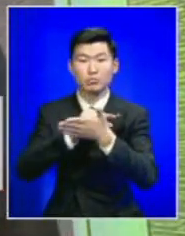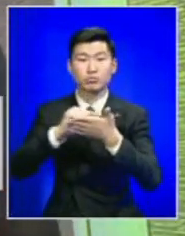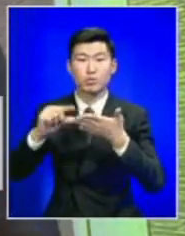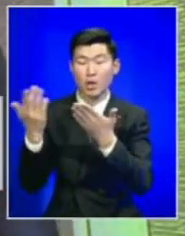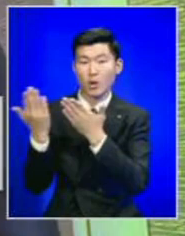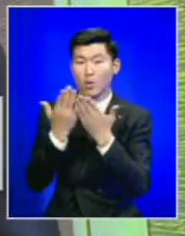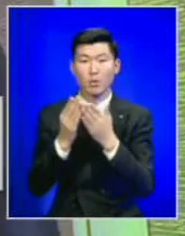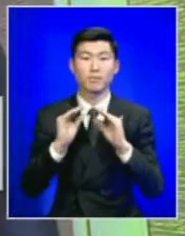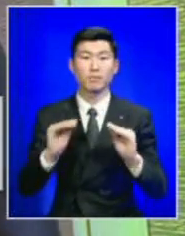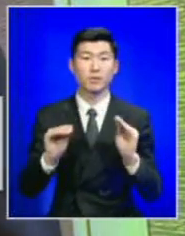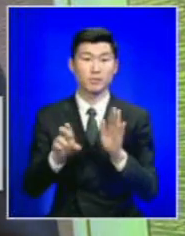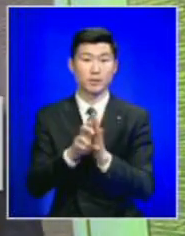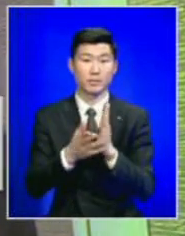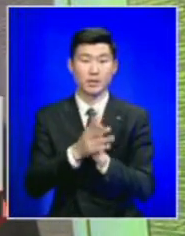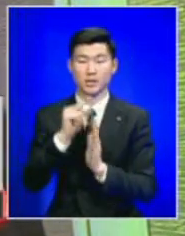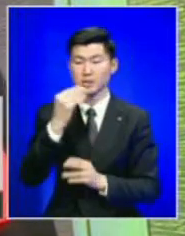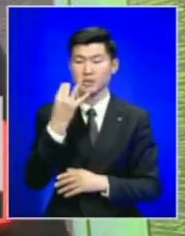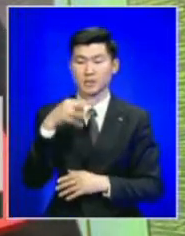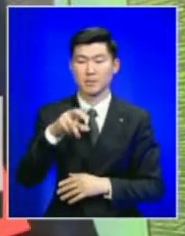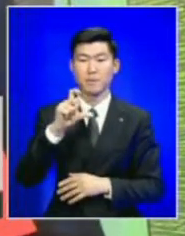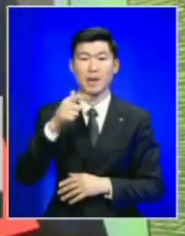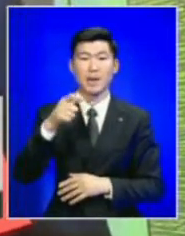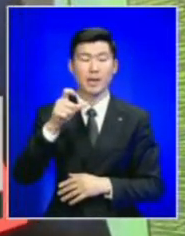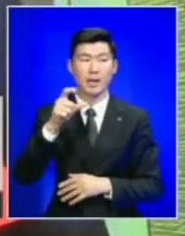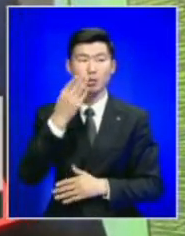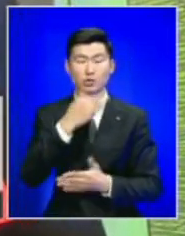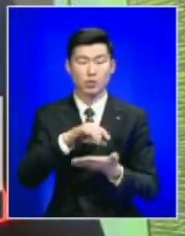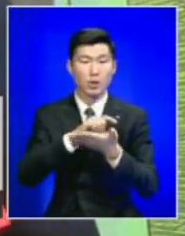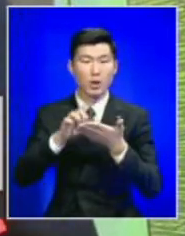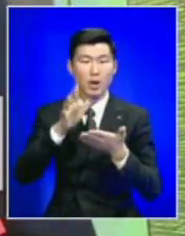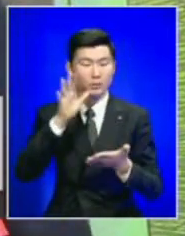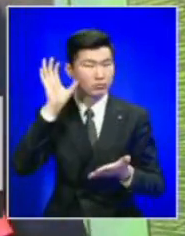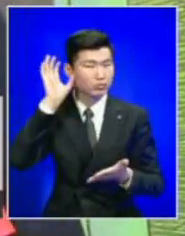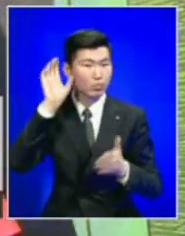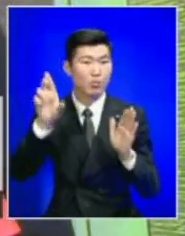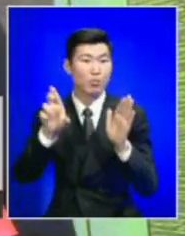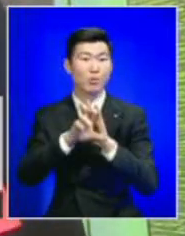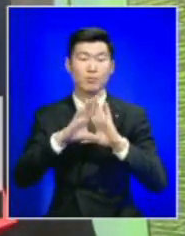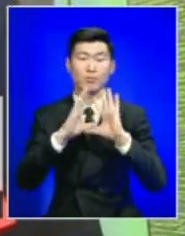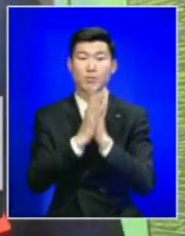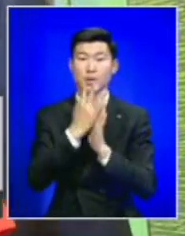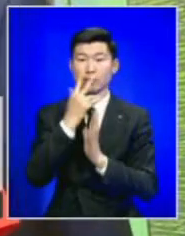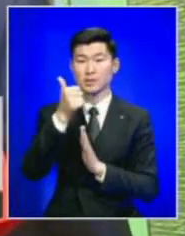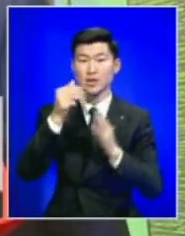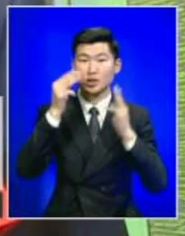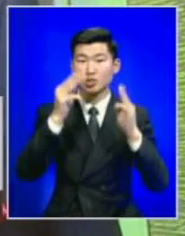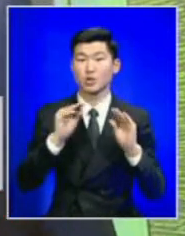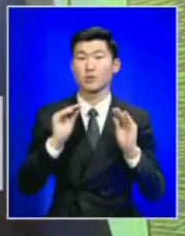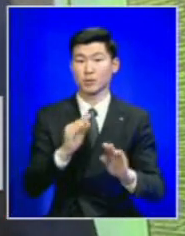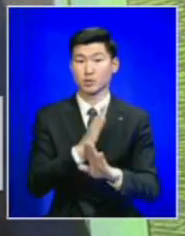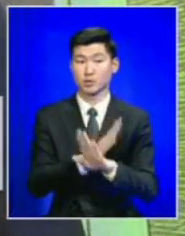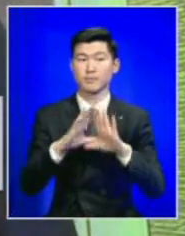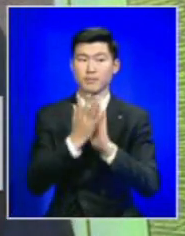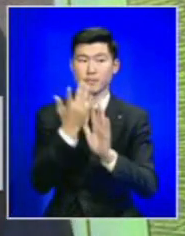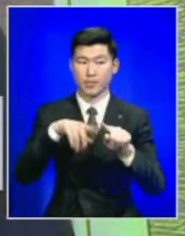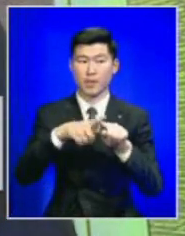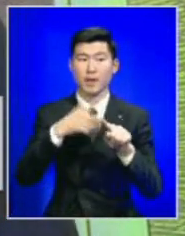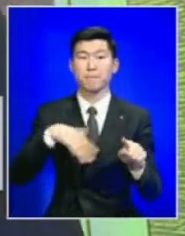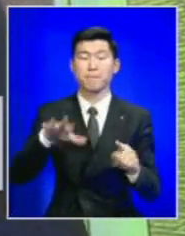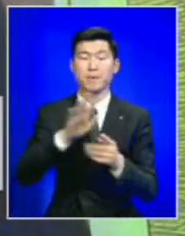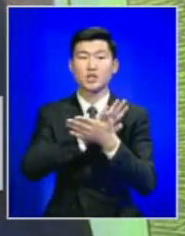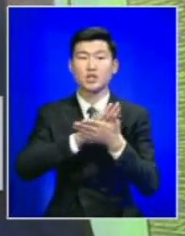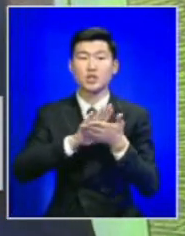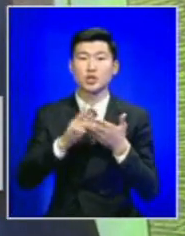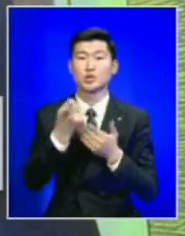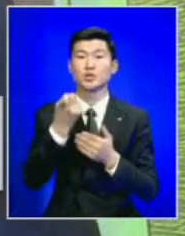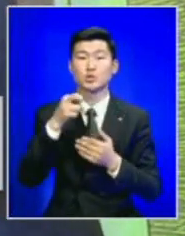уншдаг болгосон гэсэн. Чимээгээр текстүүдийг нь уншиж байгаа. Энэ бол маш том сайн шийдэл үз. Дээрээс нь бид нар одоо шинэ түлүүдийг